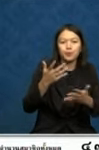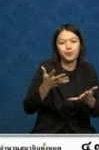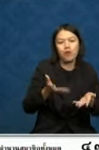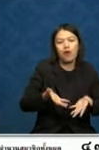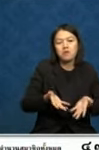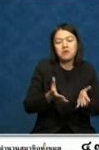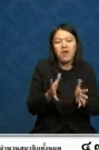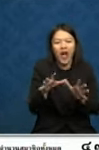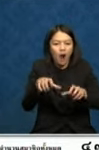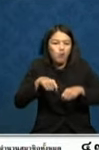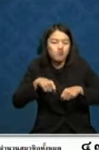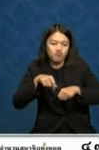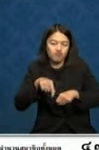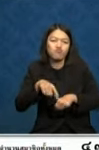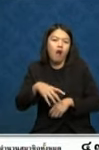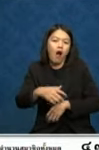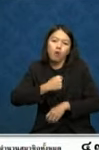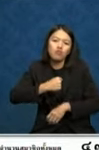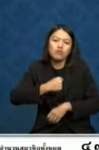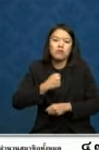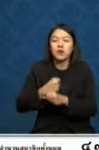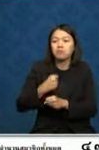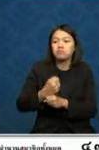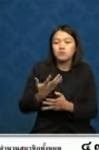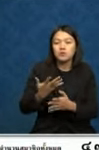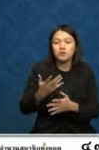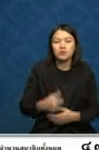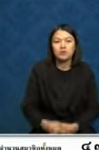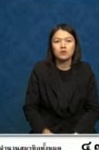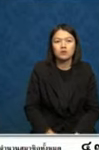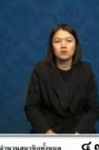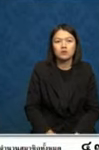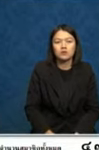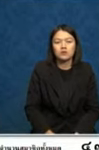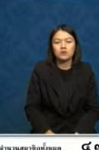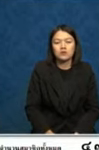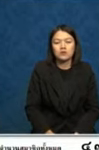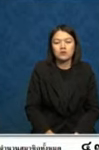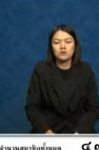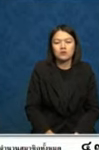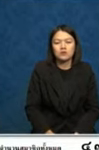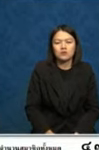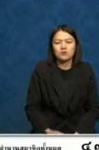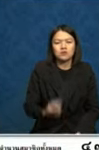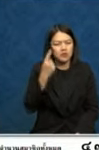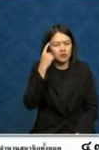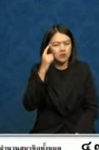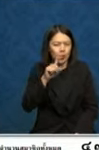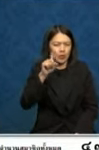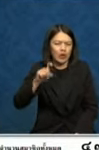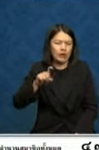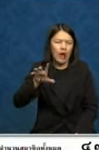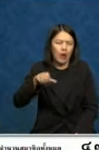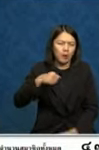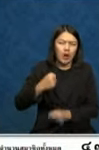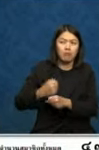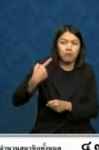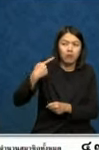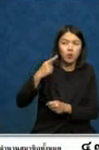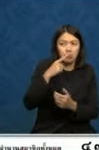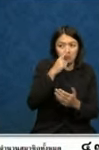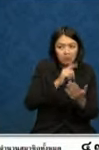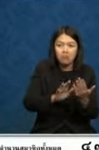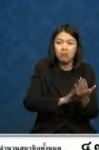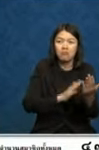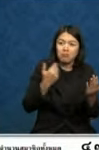ก็ครอบครองไปเรื่อยๆอย่างนี้ครับโดยที่ไม่ได้ทำอะไรหรือบางทีก็เอาไปทำในสิ่งที่สงสัยอยู่ว่าเป็นประโยชน์ต่อประเทศชาติจริ